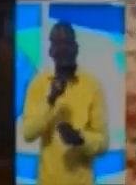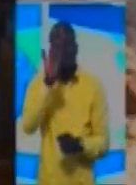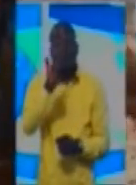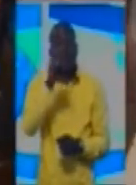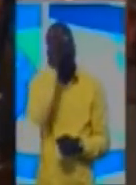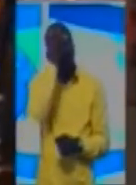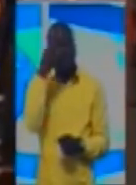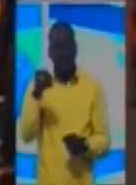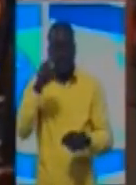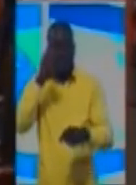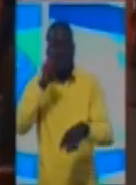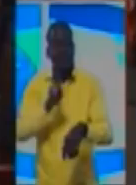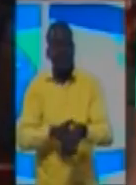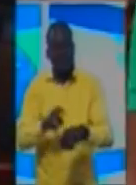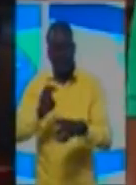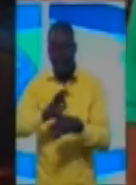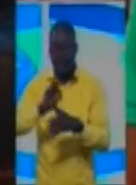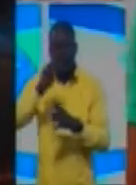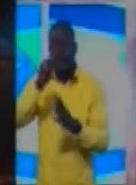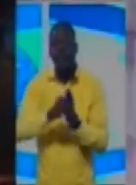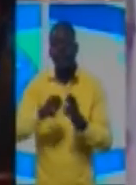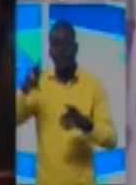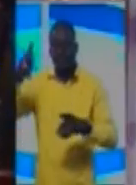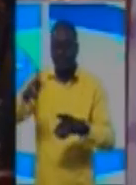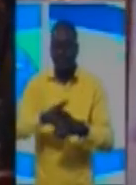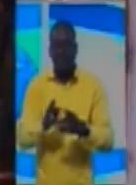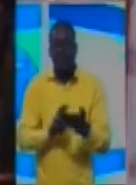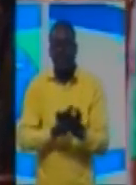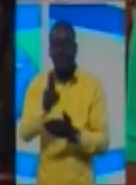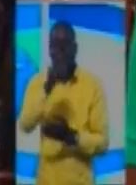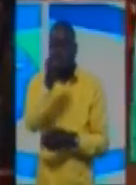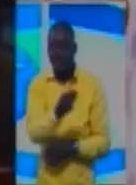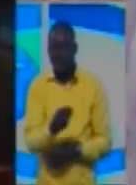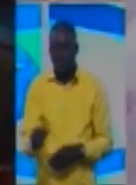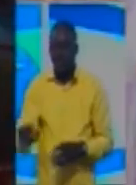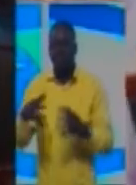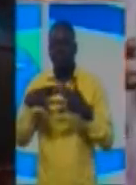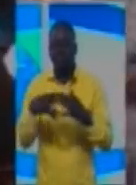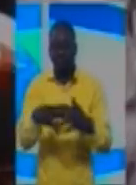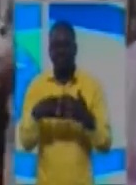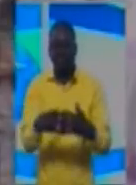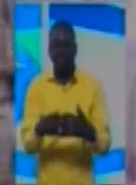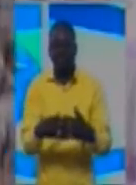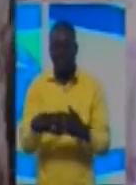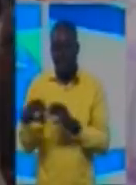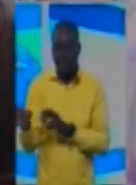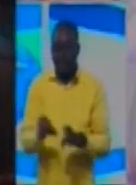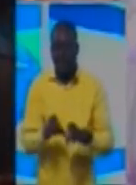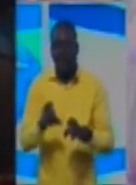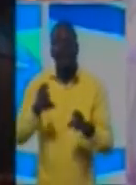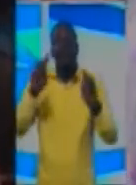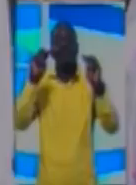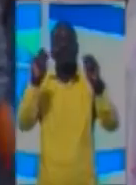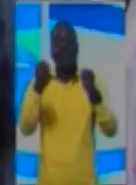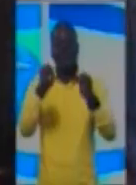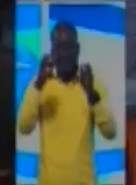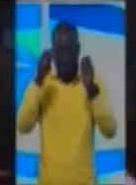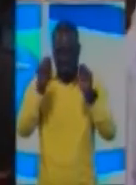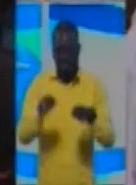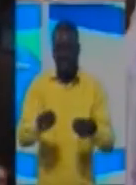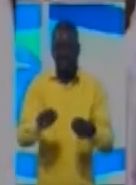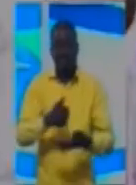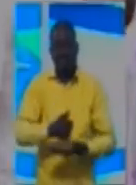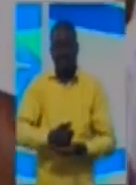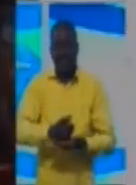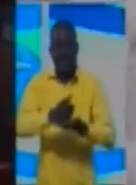temps de formation est consacré à la pratique, à l'utilisation des outils, des machines. Et on ne fait que de la théorie qui puisse